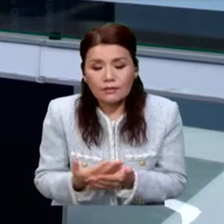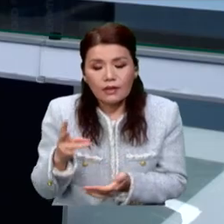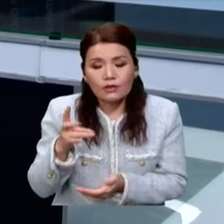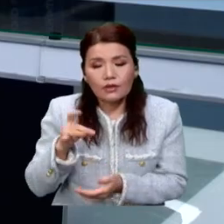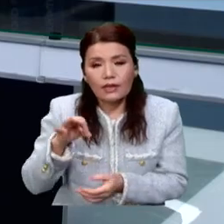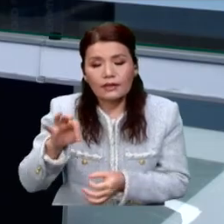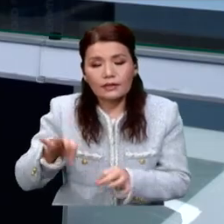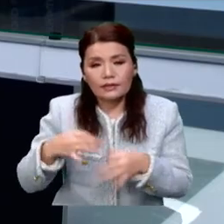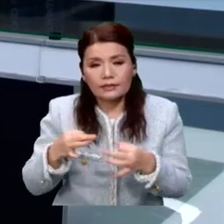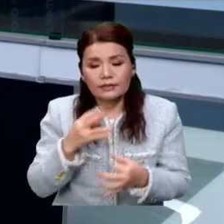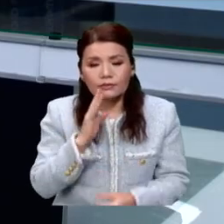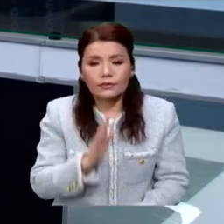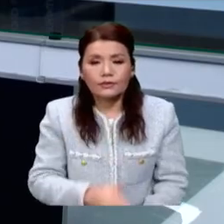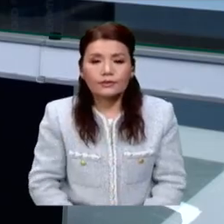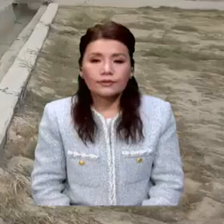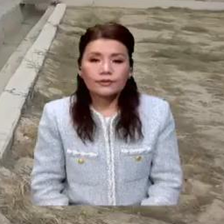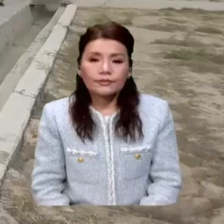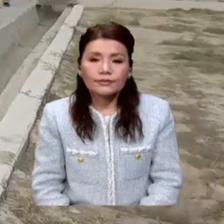Асқары таразылап көрді.